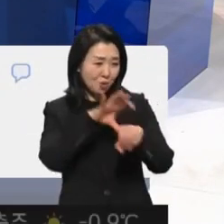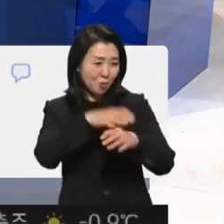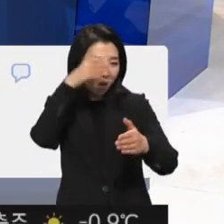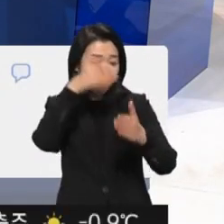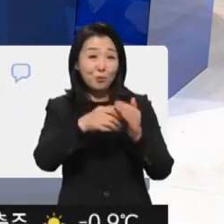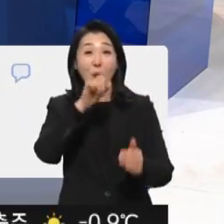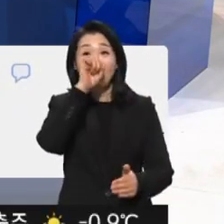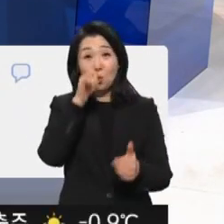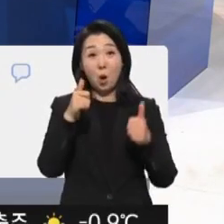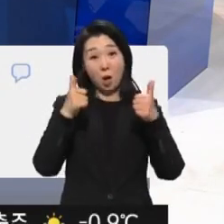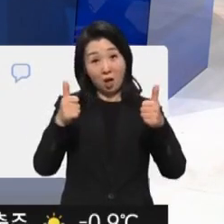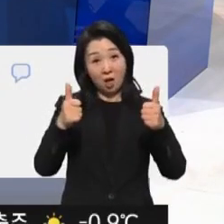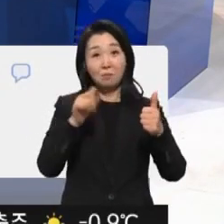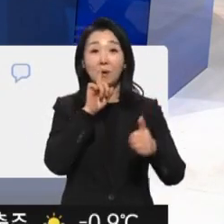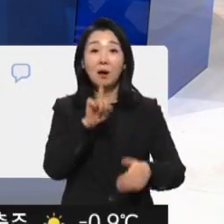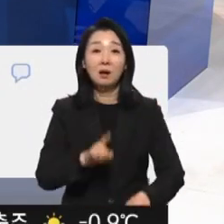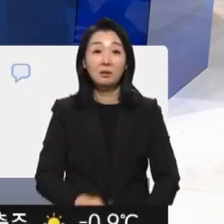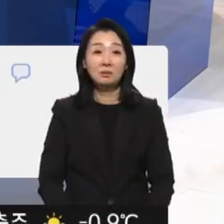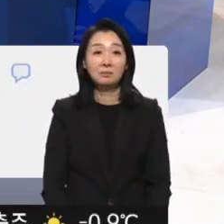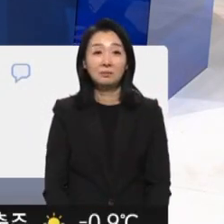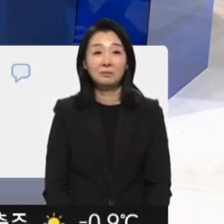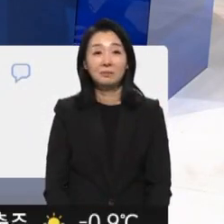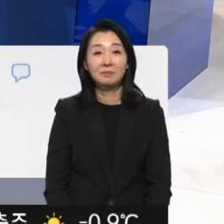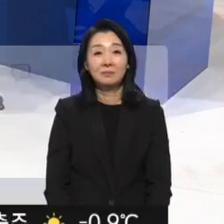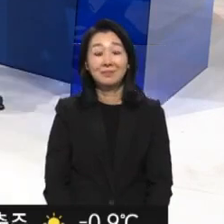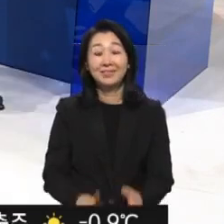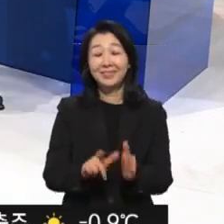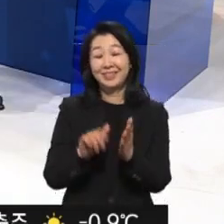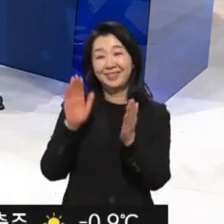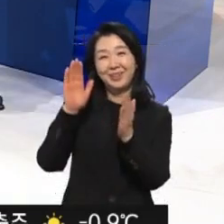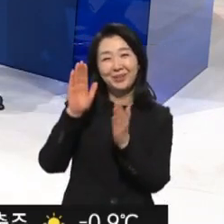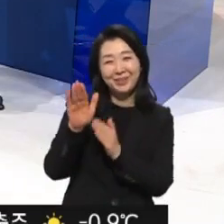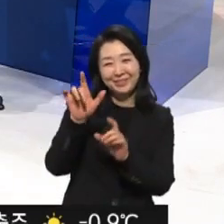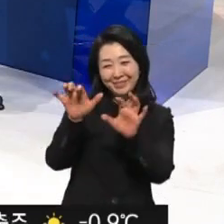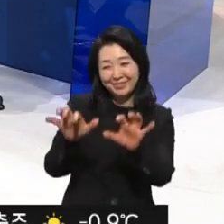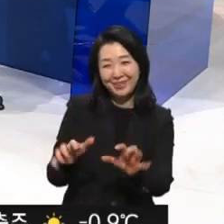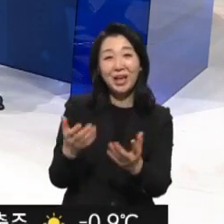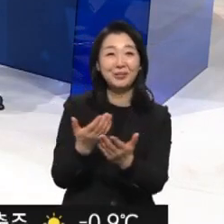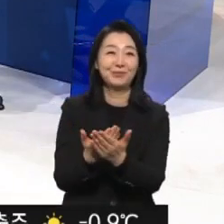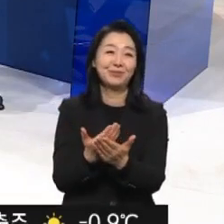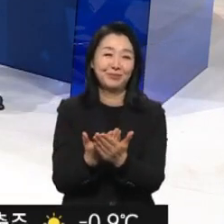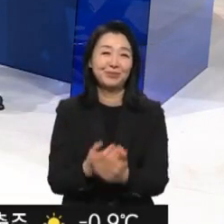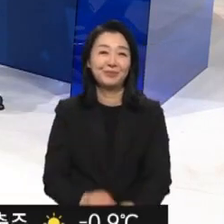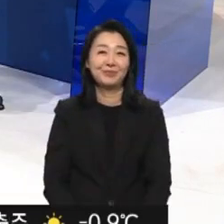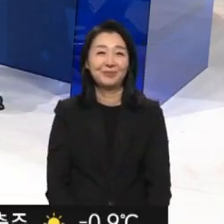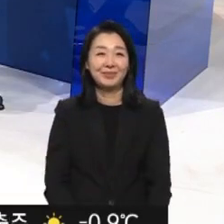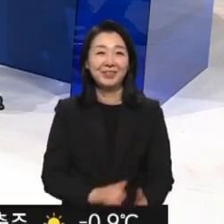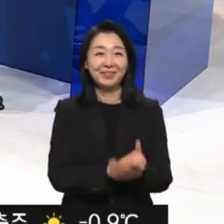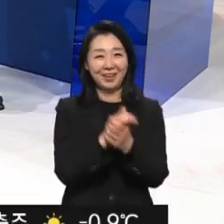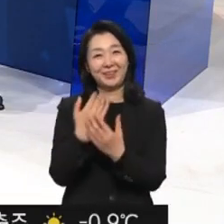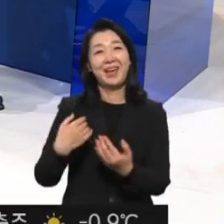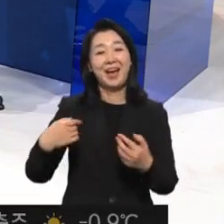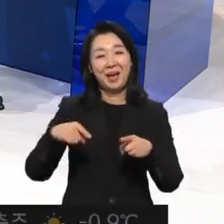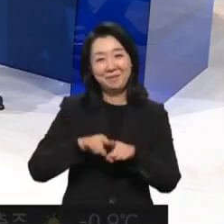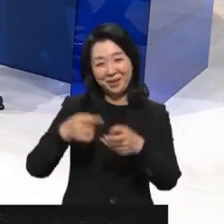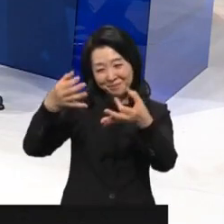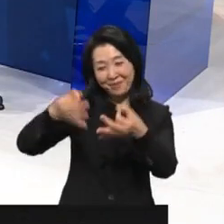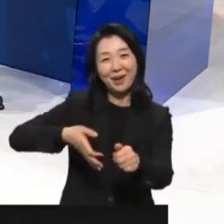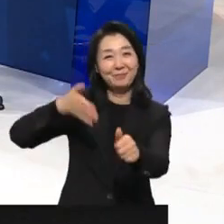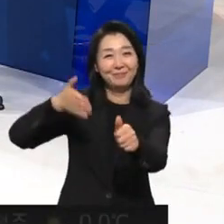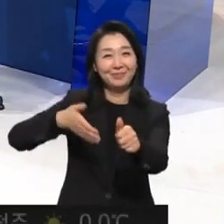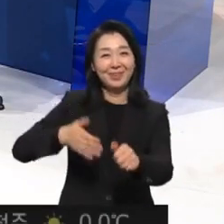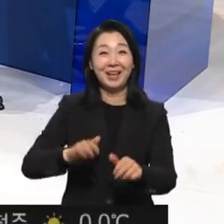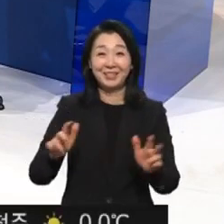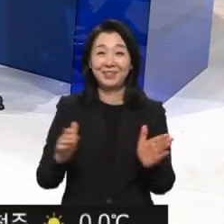좋아요 따봉이라고 하셨습니다. 네, 이 시간 이후로도 댓글 많이 많이 보내주시고요. 다정회와 함께 해주시기를